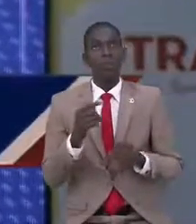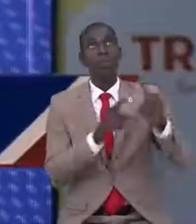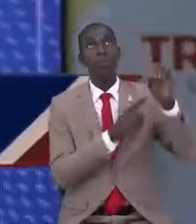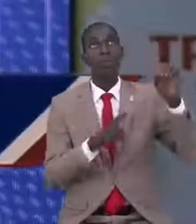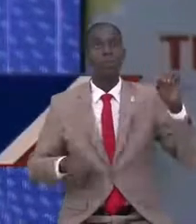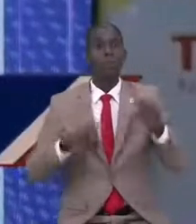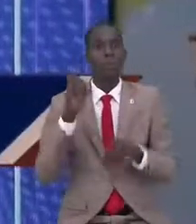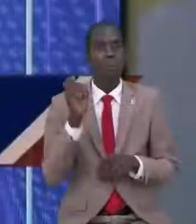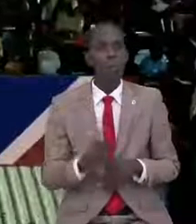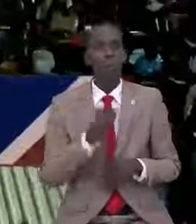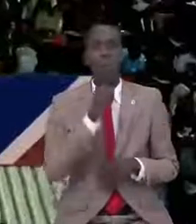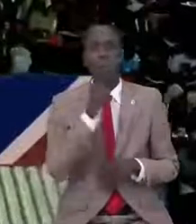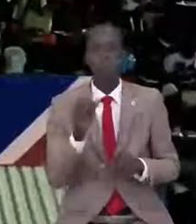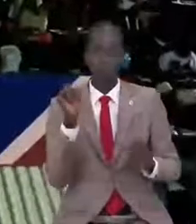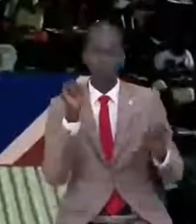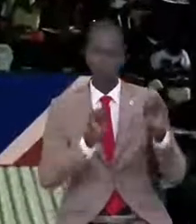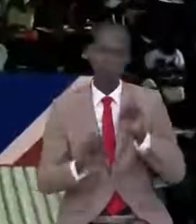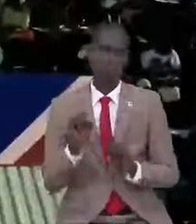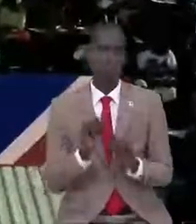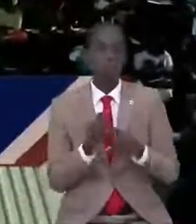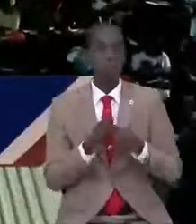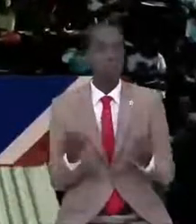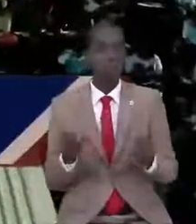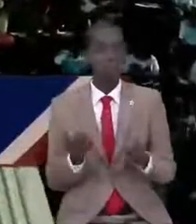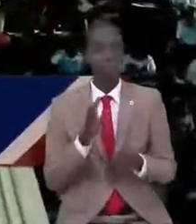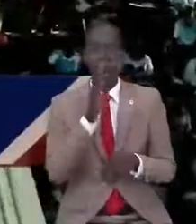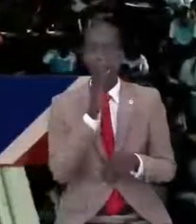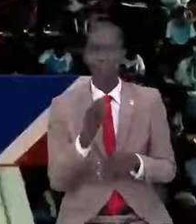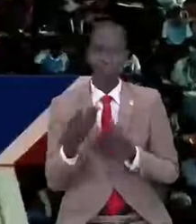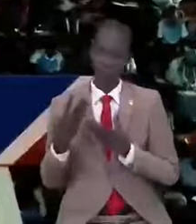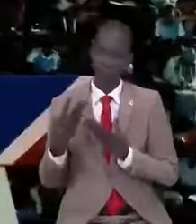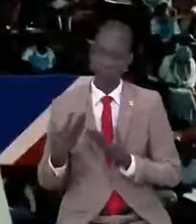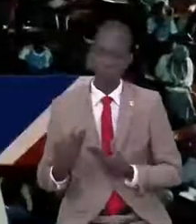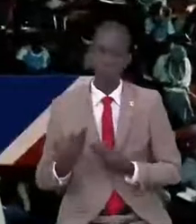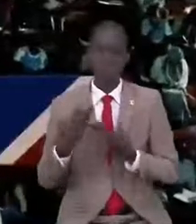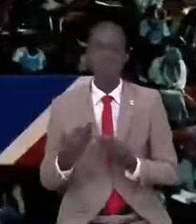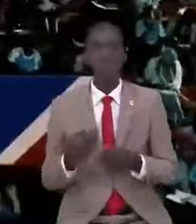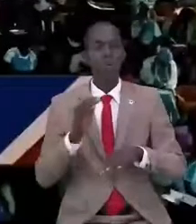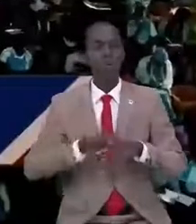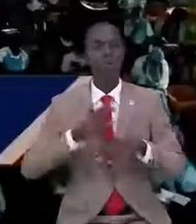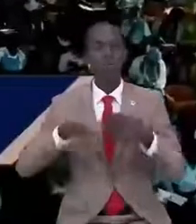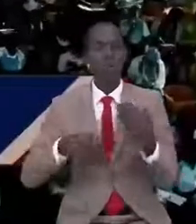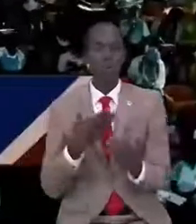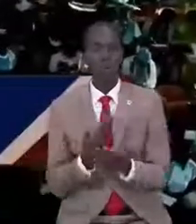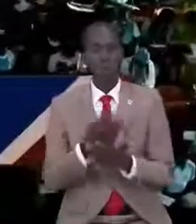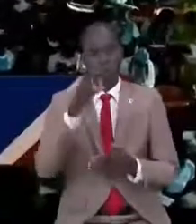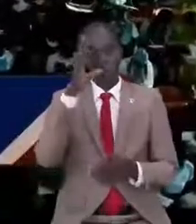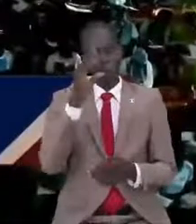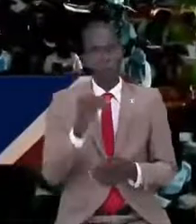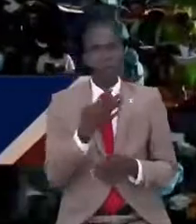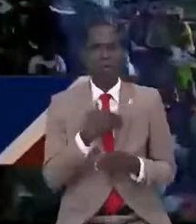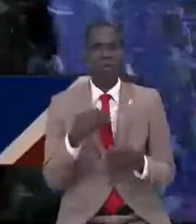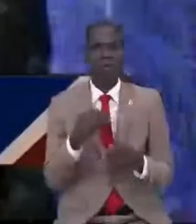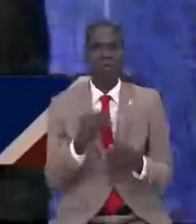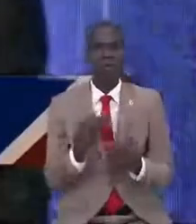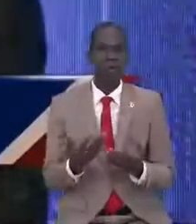ne faut pas qu'un serviteur du Seigneur ait des querelles. Il doit au contraire avoir de la condescendance